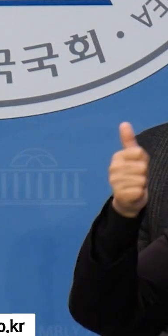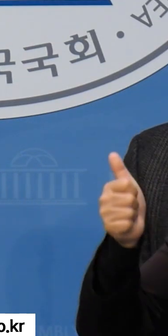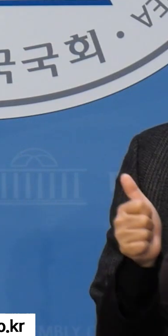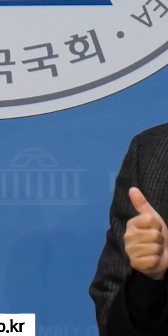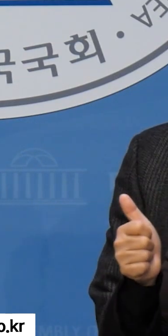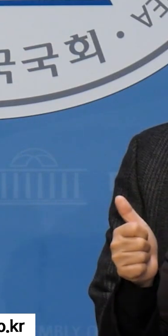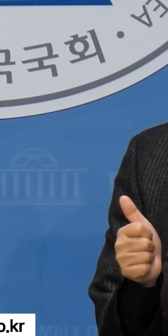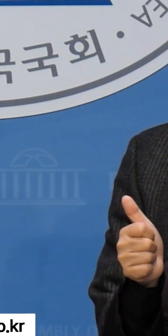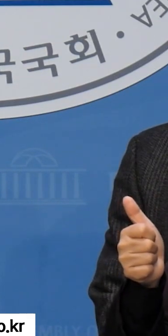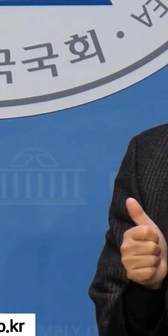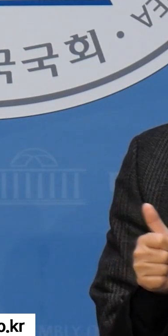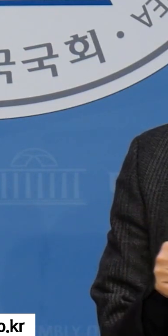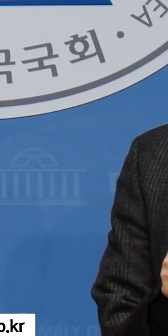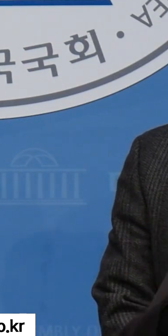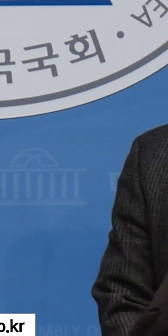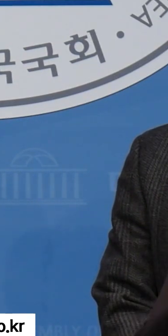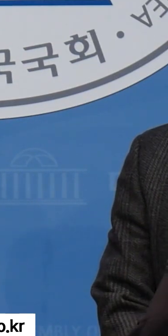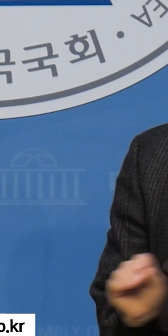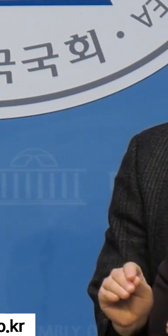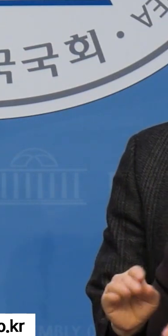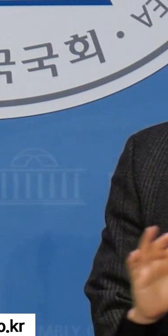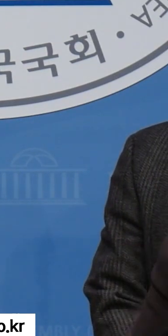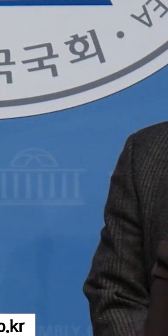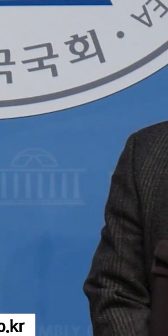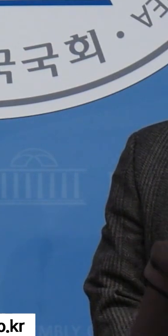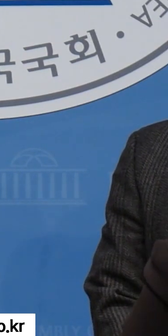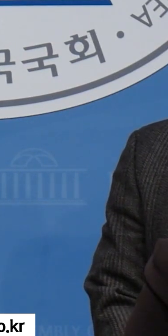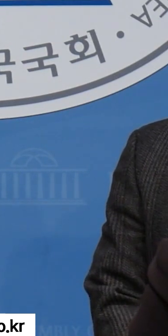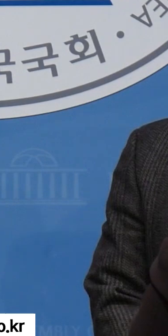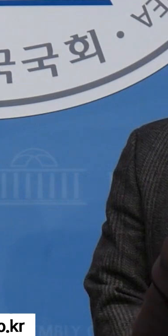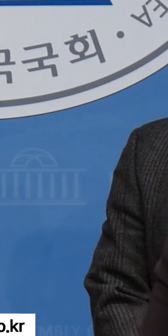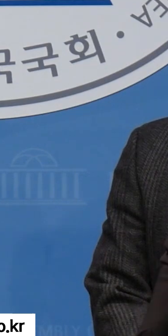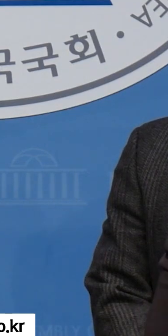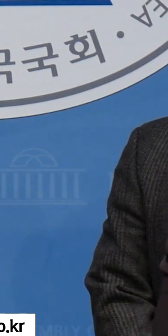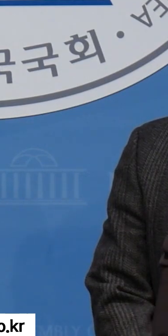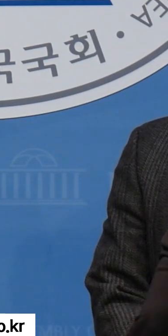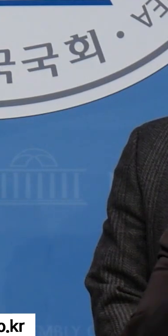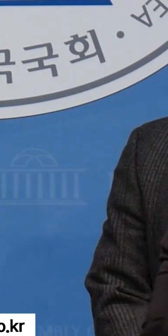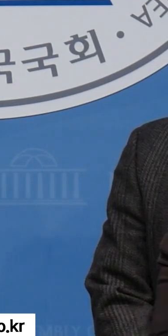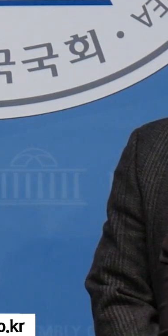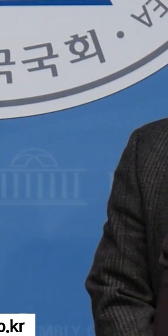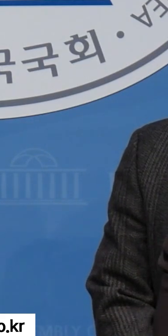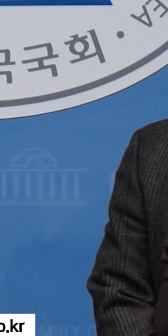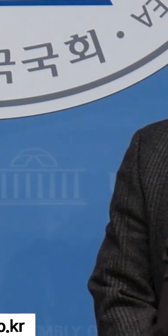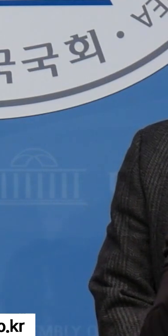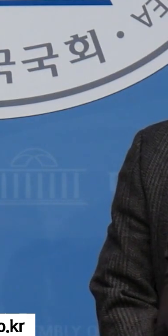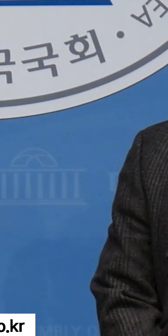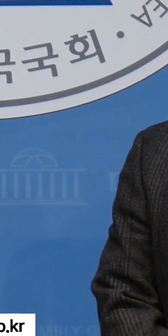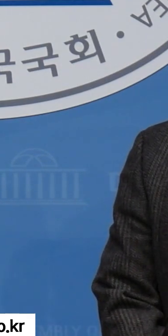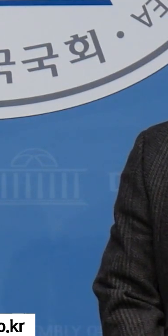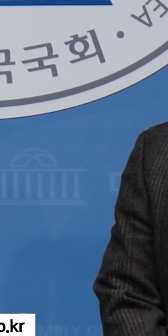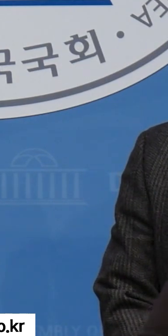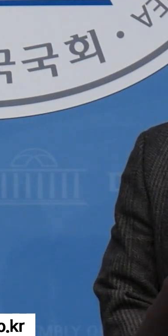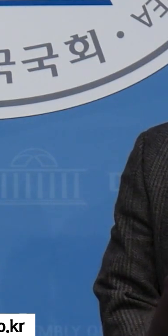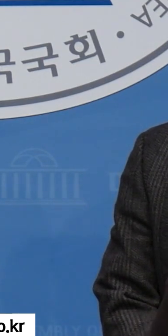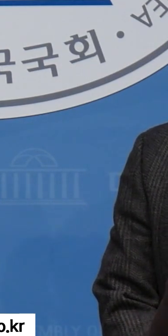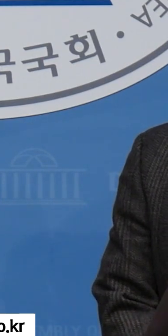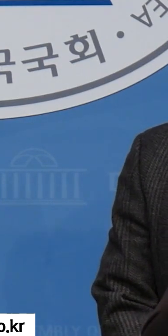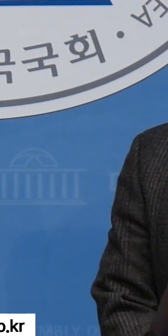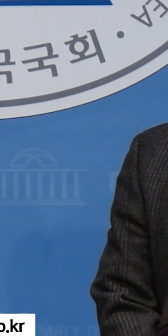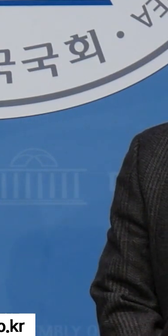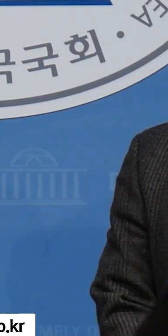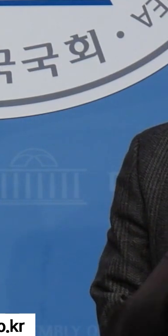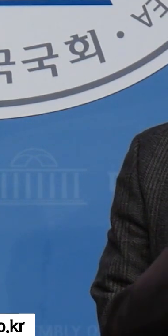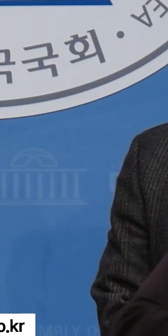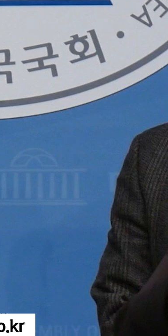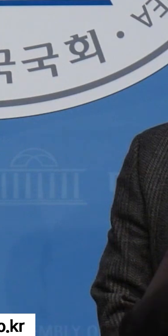앞에서 멈추어 있습니다. 여당의 비전은 무엇인지 알기 어렵습니다. 서울시민의 선택을 받기 위해서 서울시를 위한